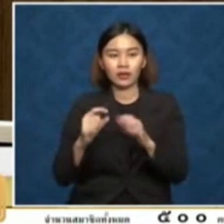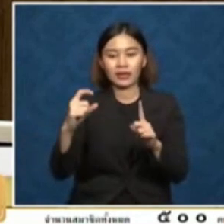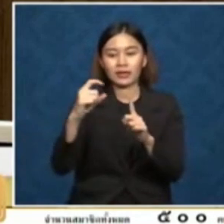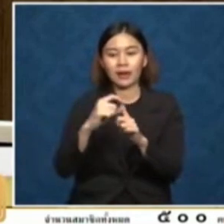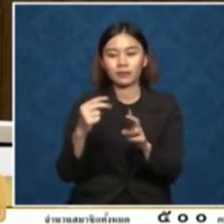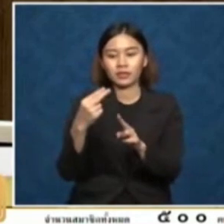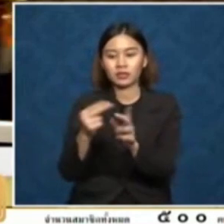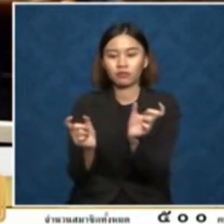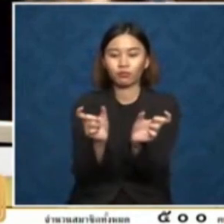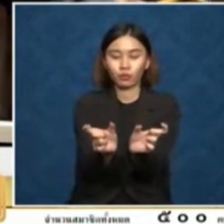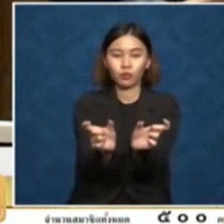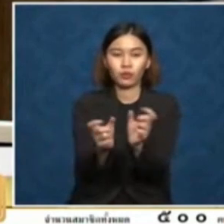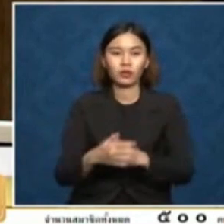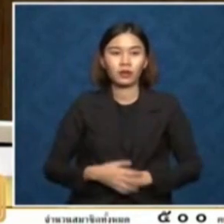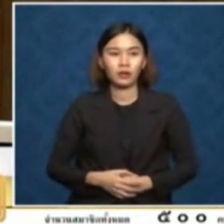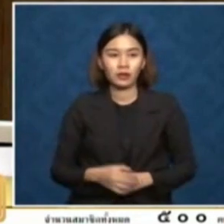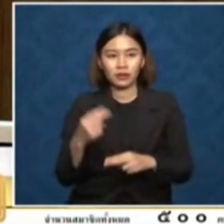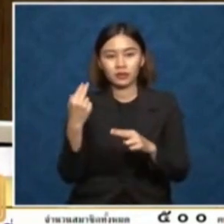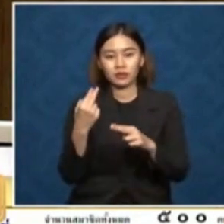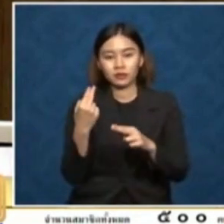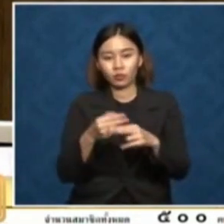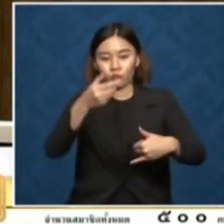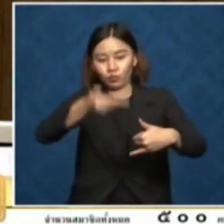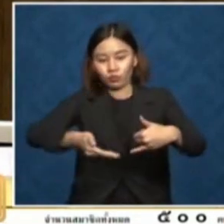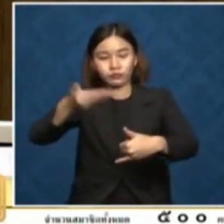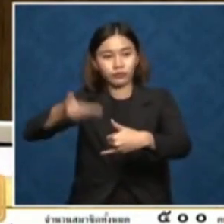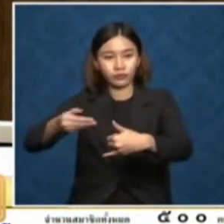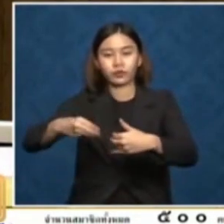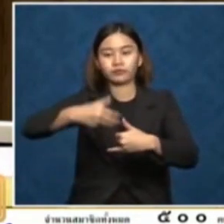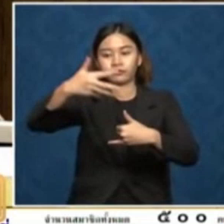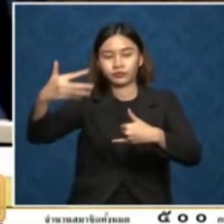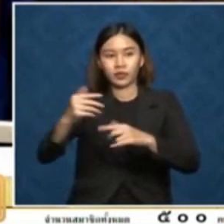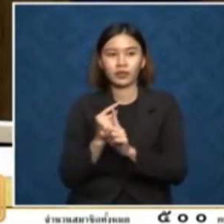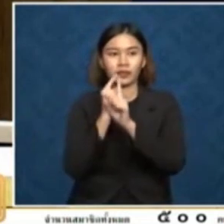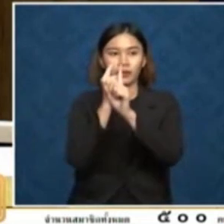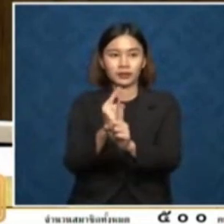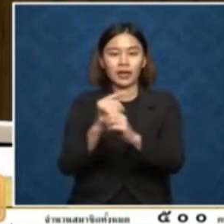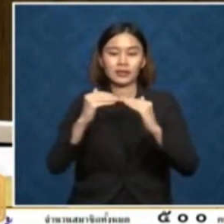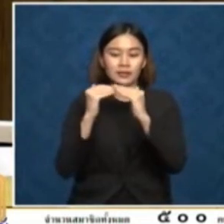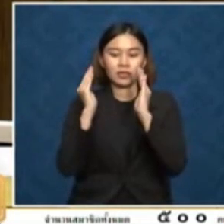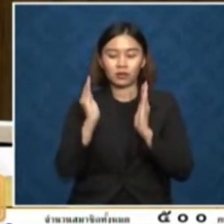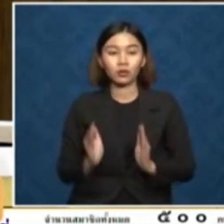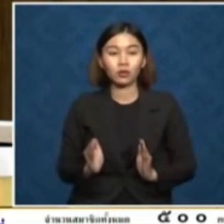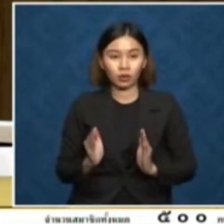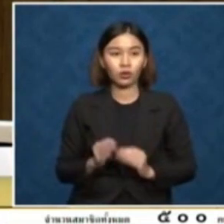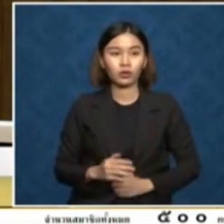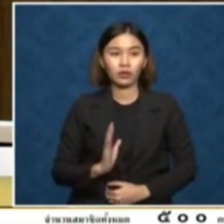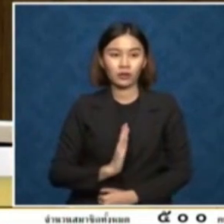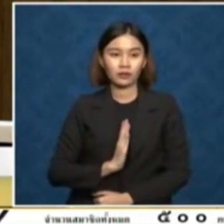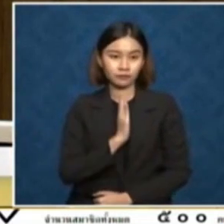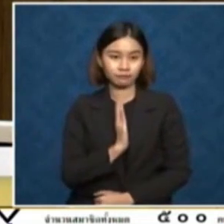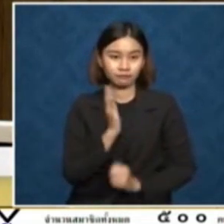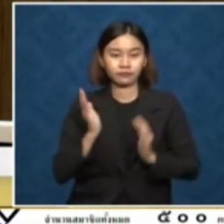ใช้คำนำหน้านามการระบุเพศของบุคคลผู้มีความหลากหลายทางเพศตามหลักสิทธิมนุษยชน